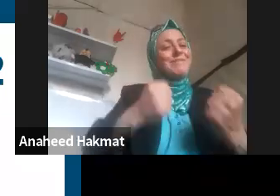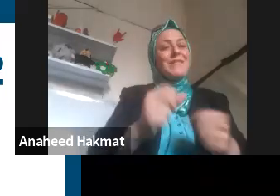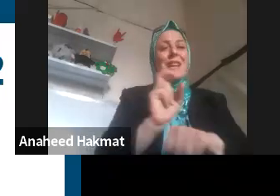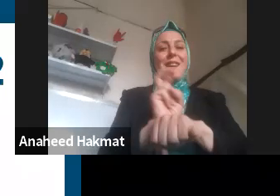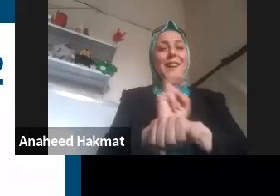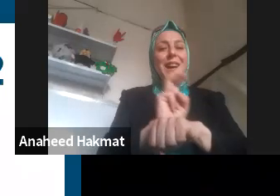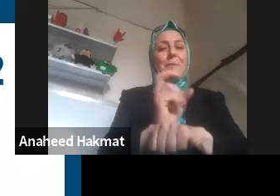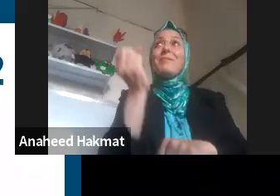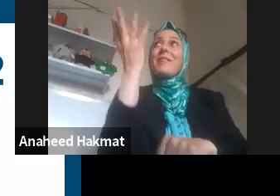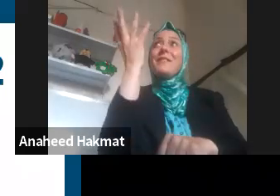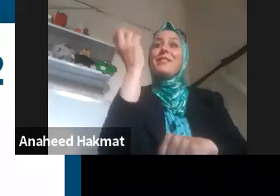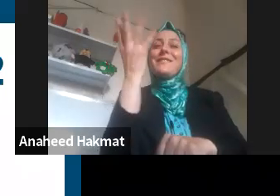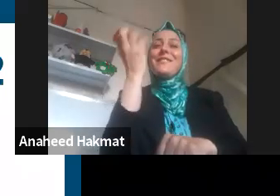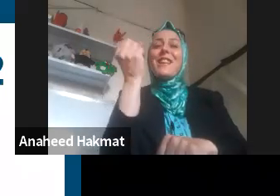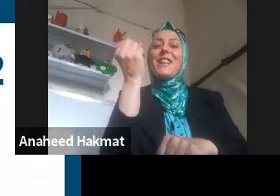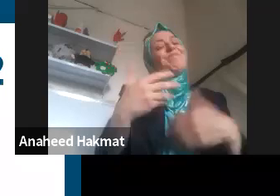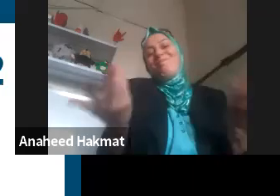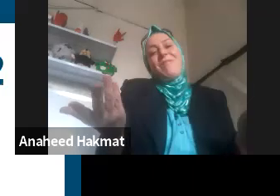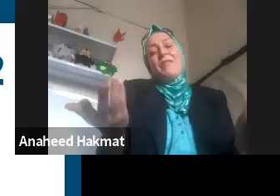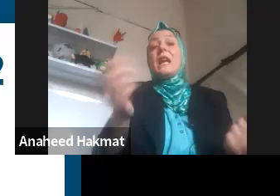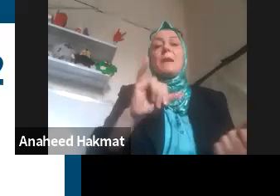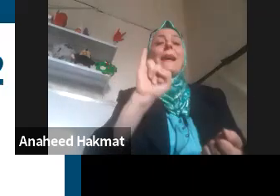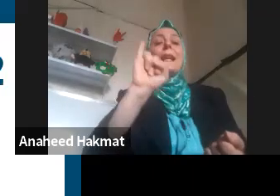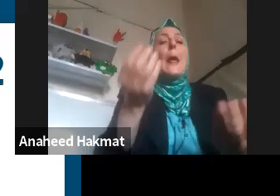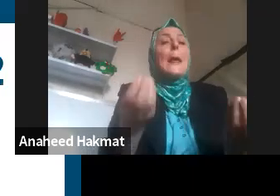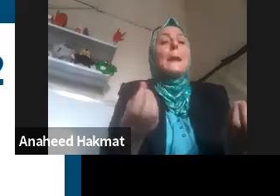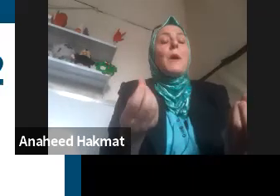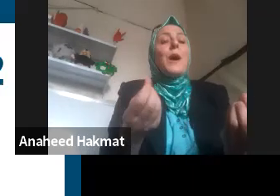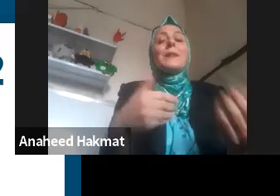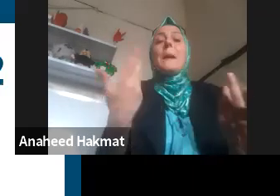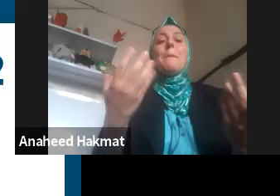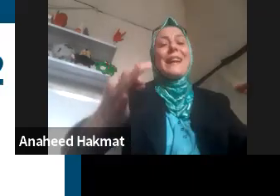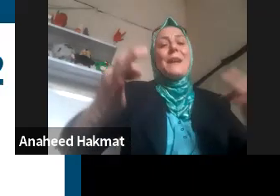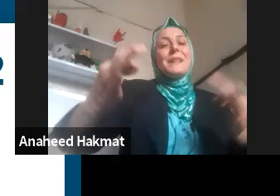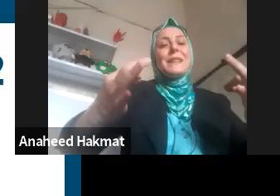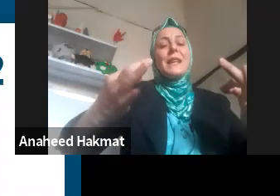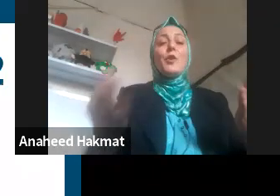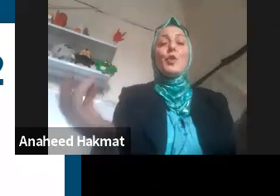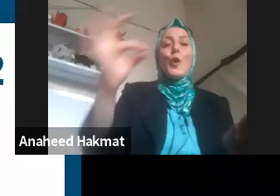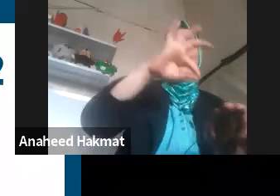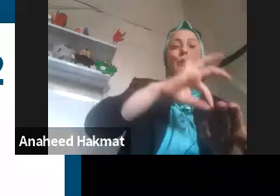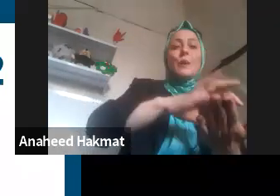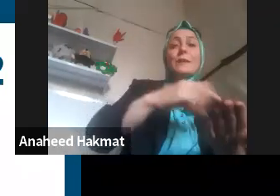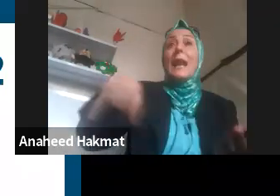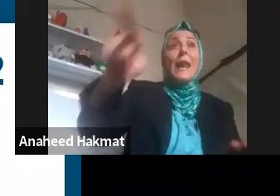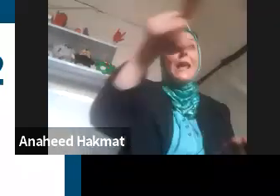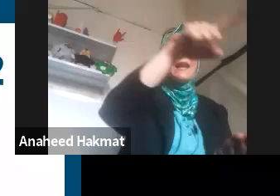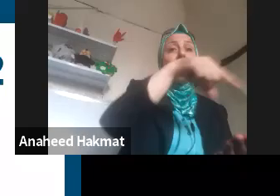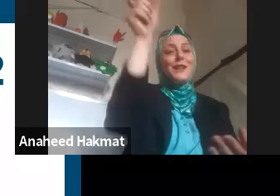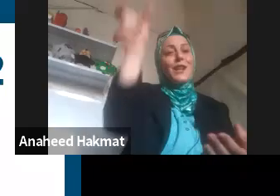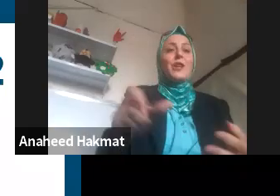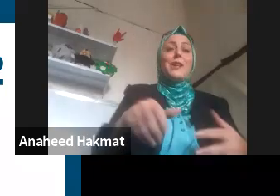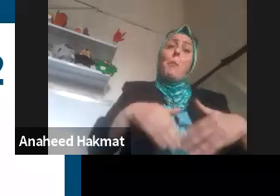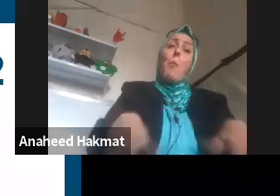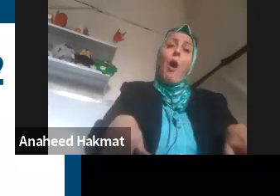نوثق فيه، كما انه المواد ما عم يتكيف بطريقه انه يوصل لكل الاشخاص اللي عندهم اعاقات. اذا